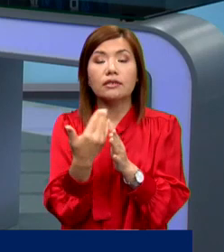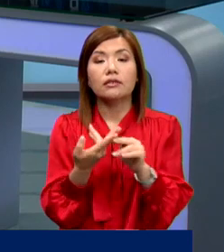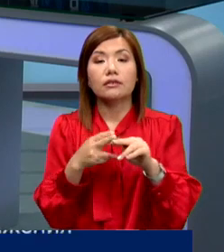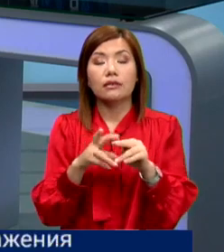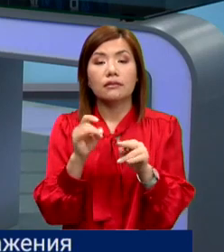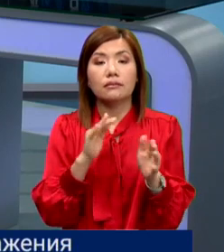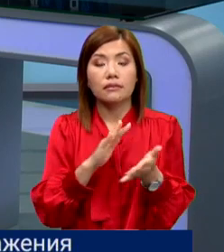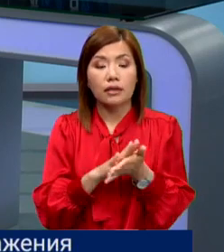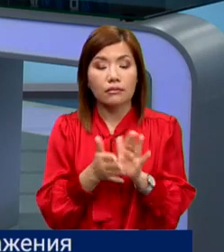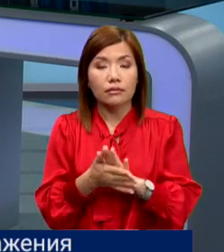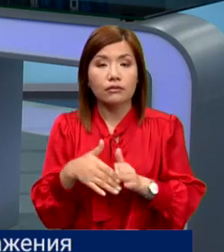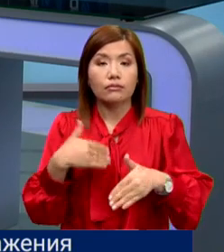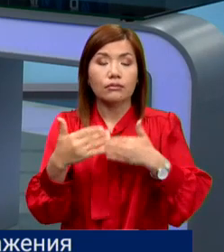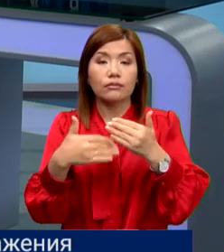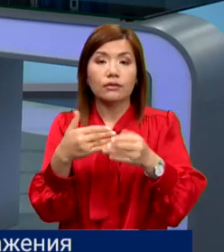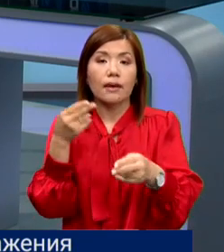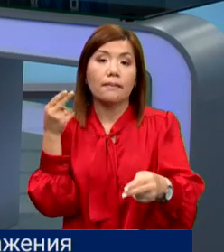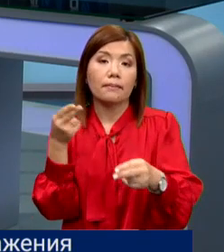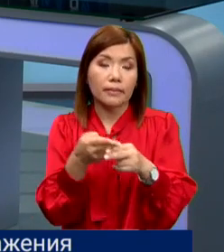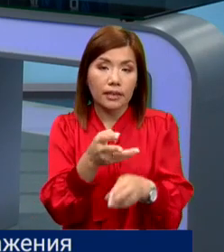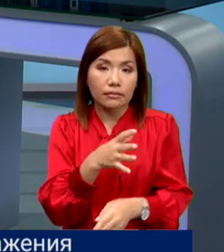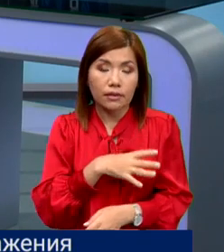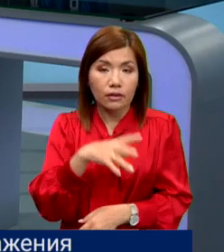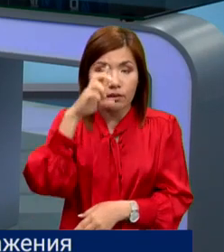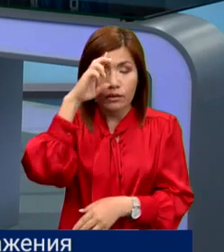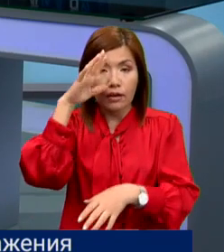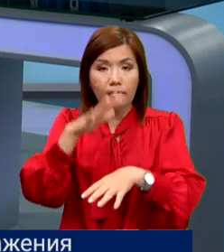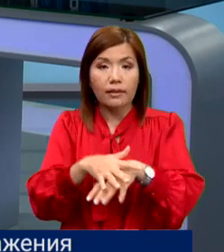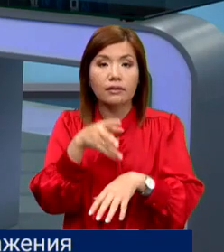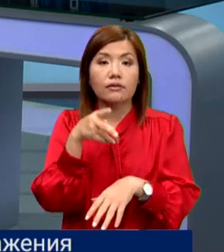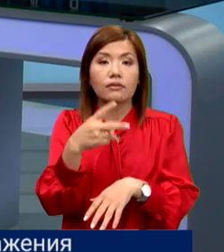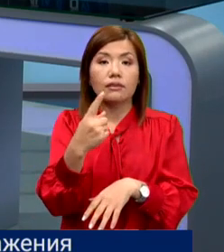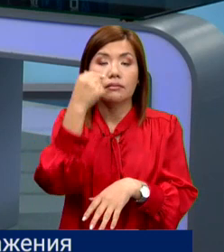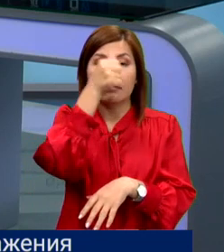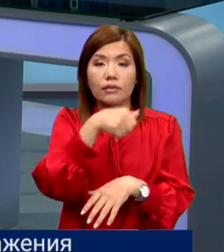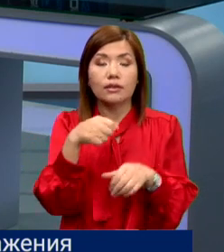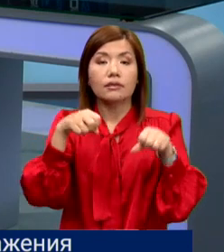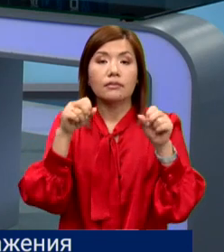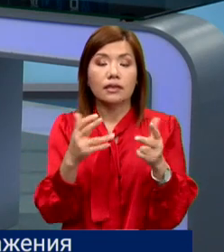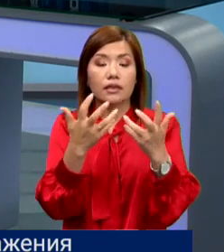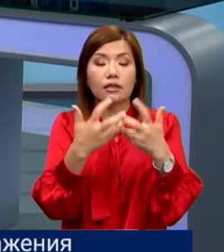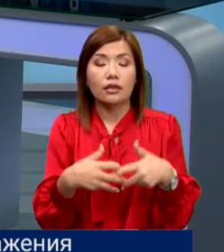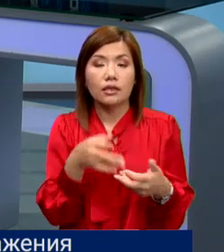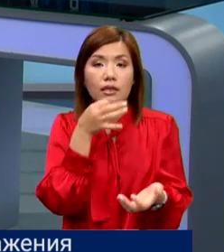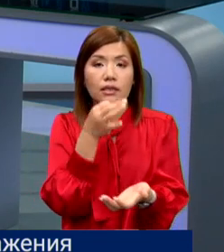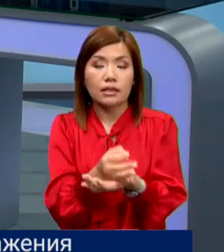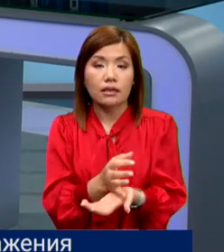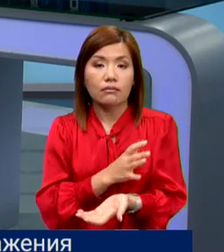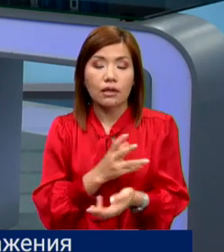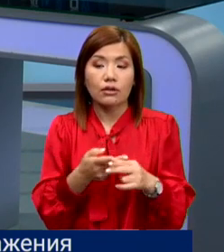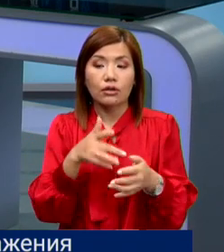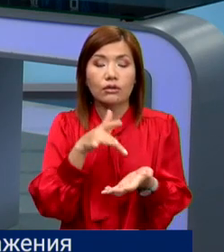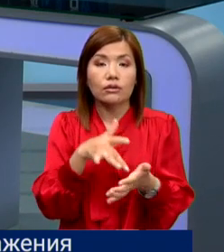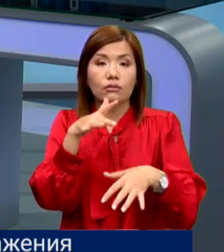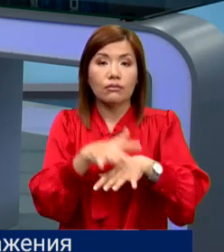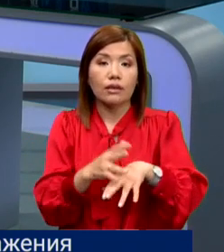нарықтық жағдайда дамуына кедергі келтірді. Бұл туралы Ұлттық банктің 2021 жылға арналған есебінде айтылған. Орталық банктің